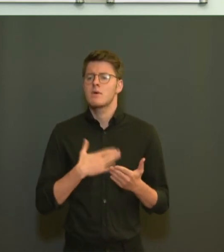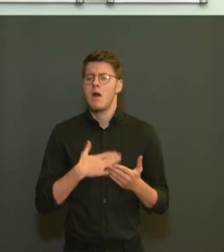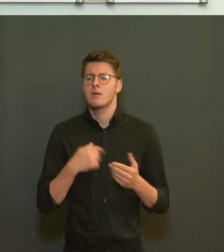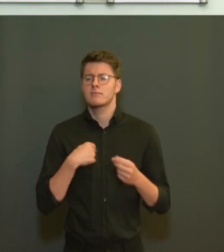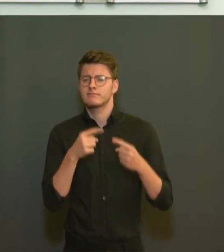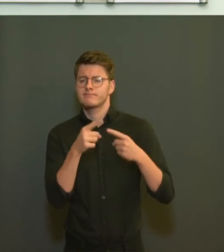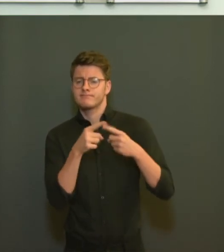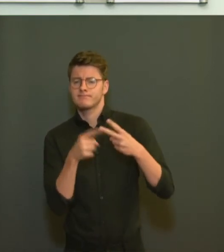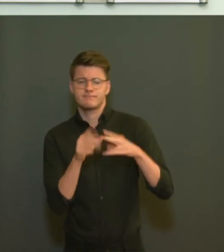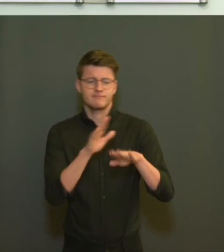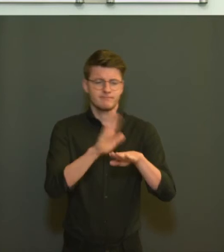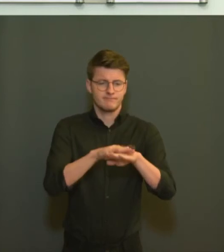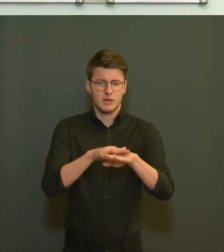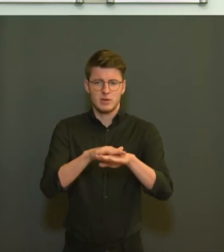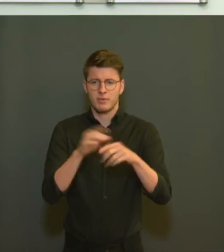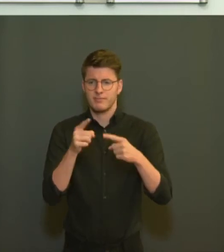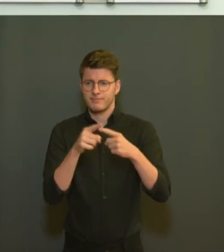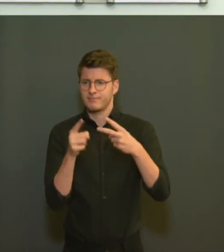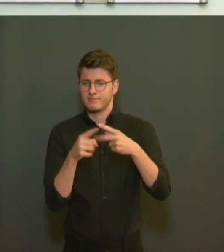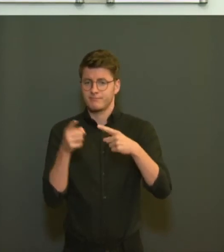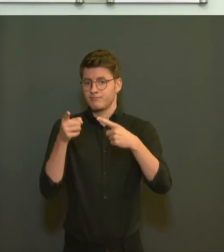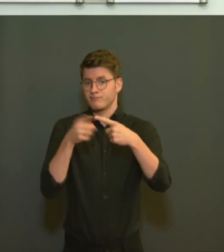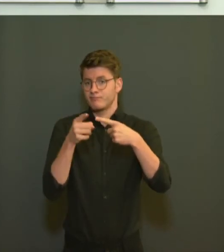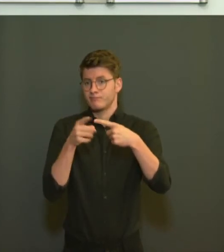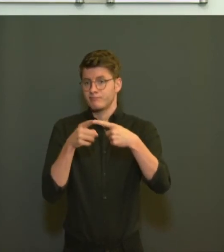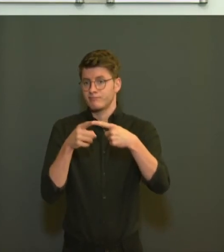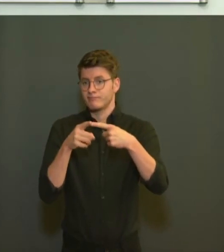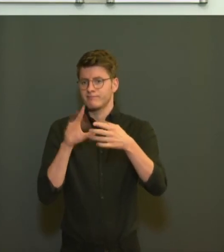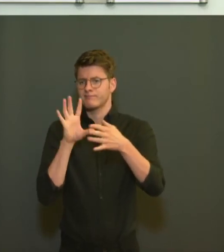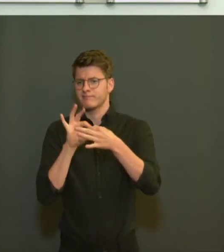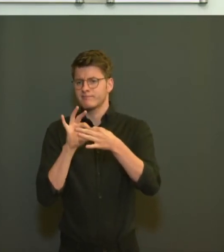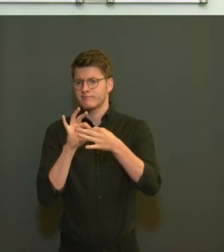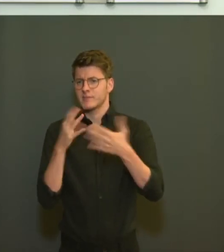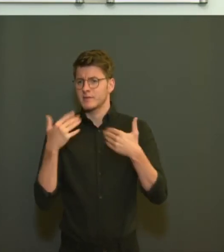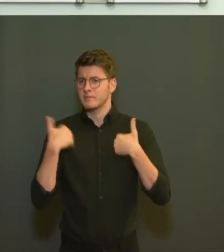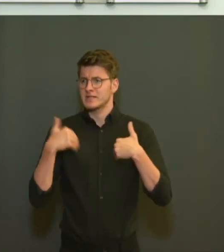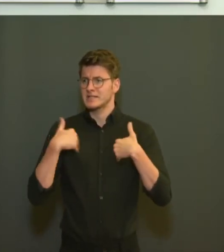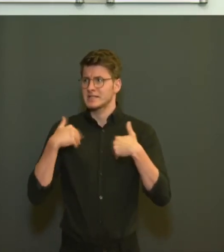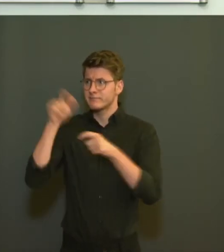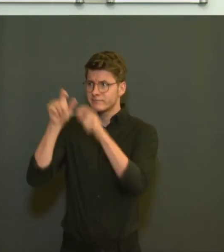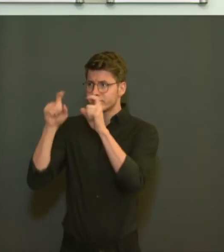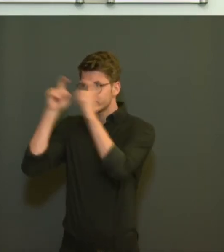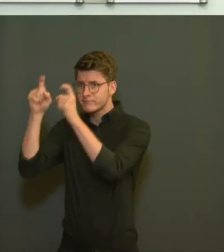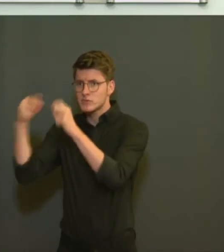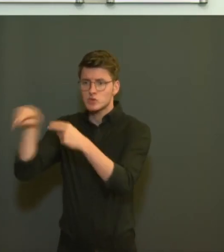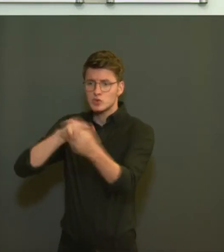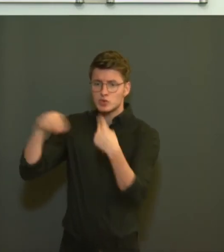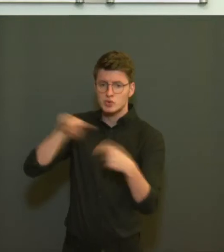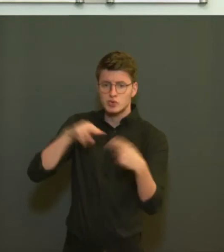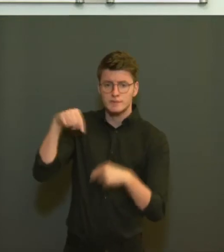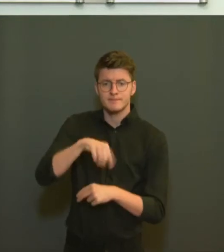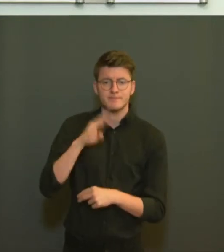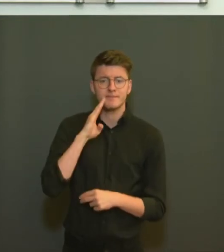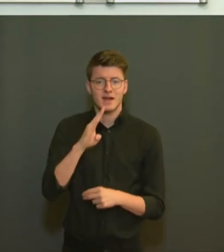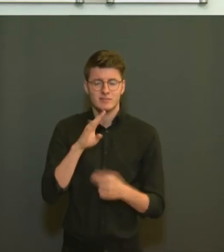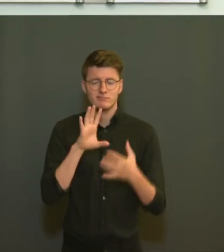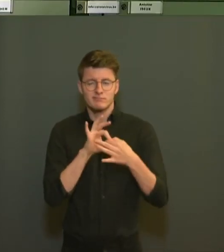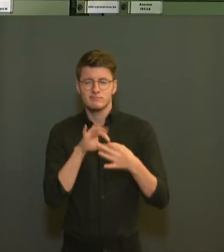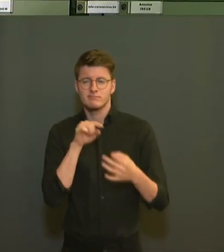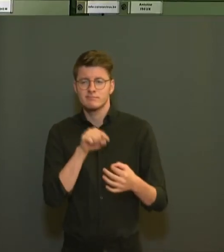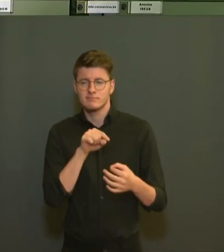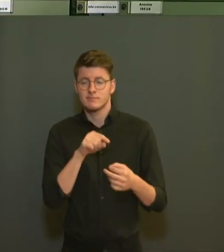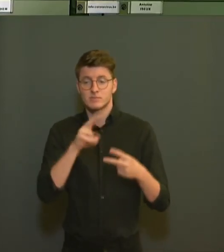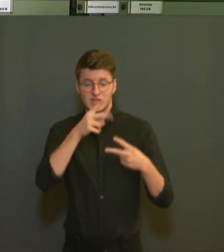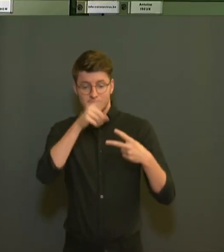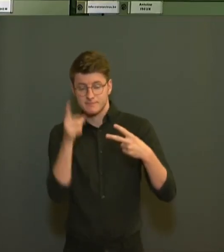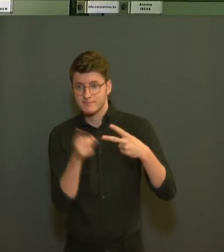boodschappen willen brengen. Enerzijds rond de mensen die terugkeren uit vakantie en anderzijds ook over de